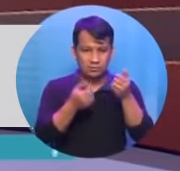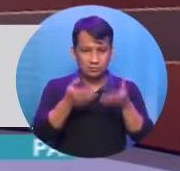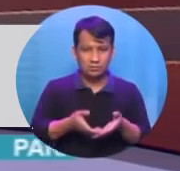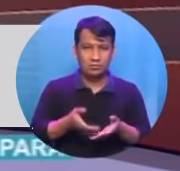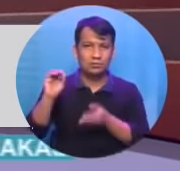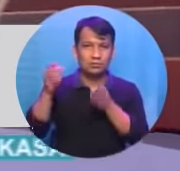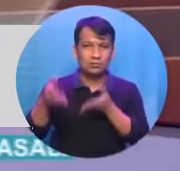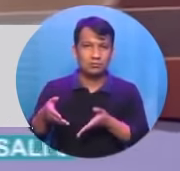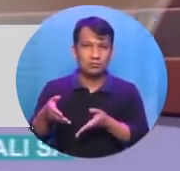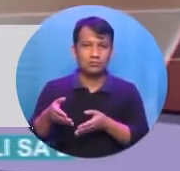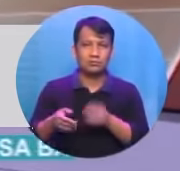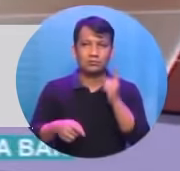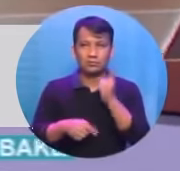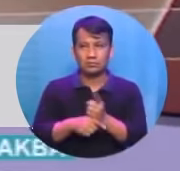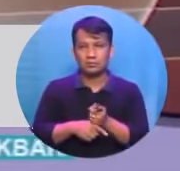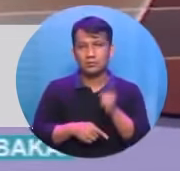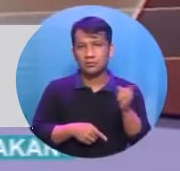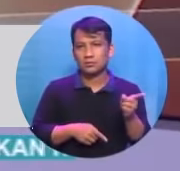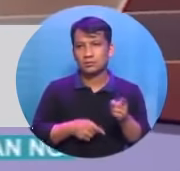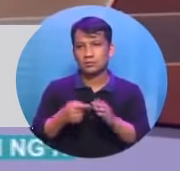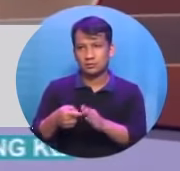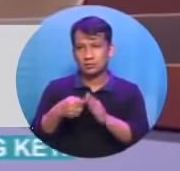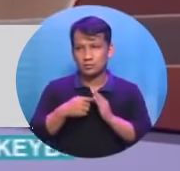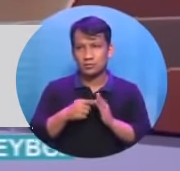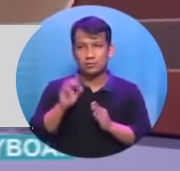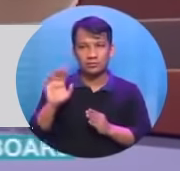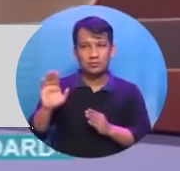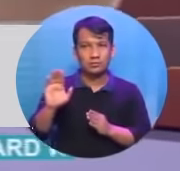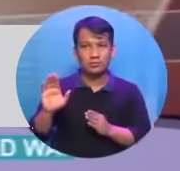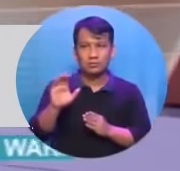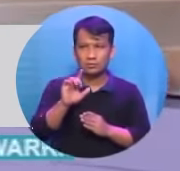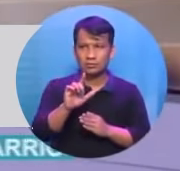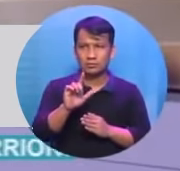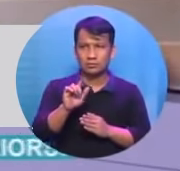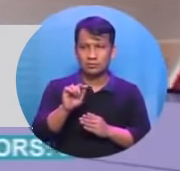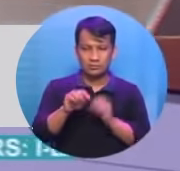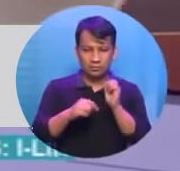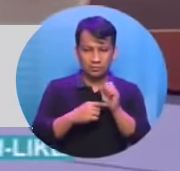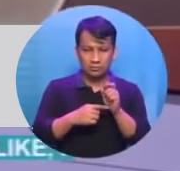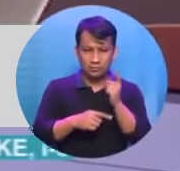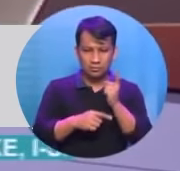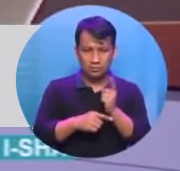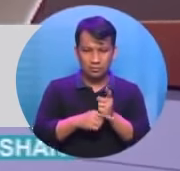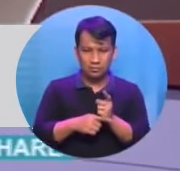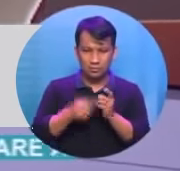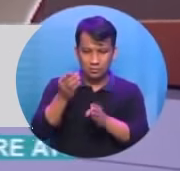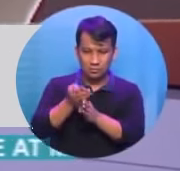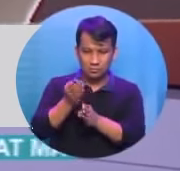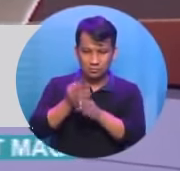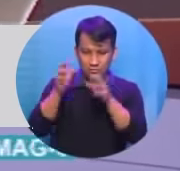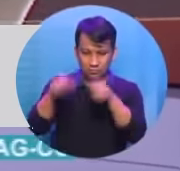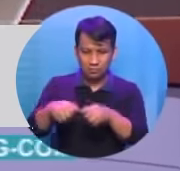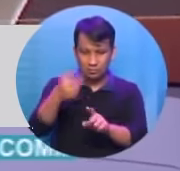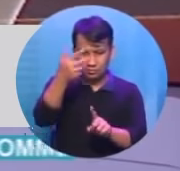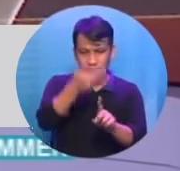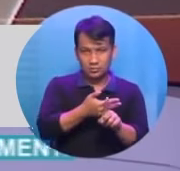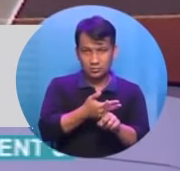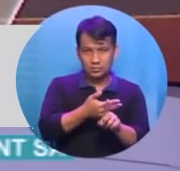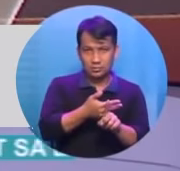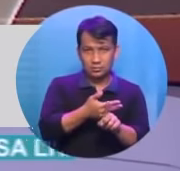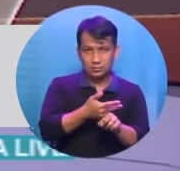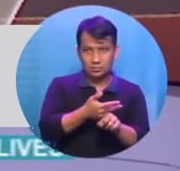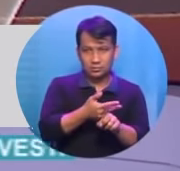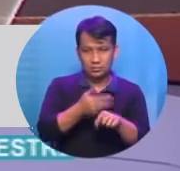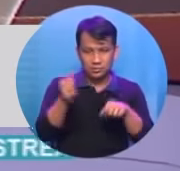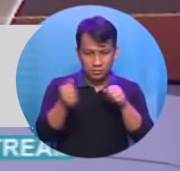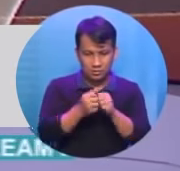may-ari po ng bus. Correct. Kaya may requirement po ang batas tumpa na dapat i-impound yan for 3 months as part of the accessory penalty